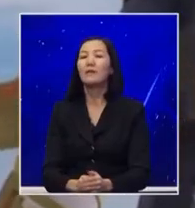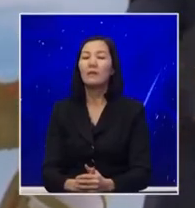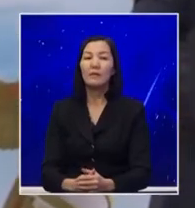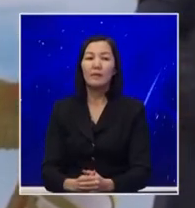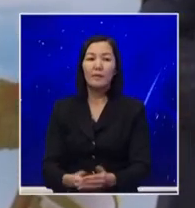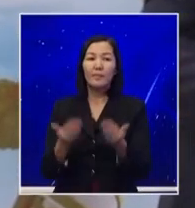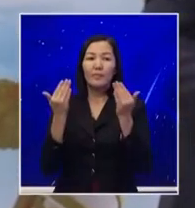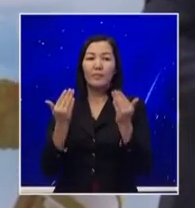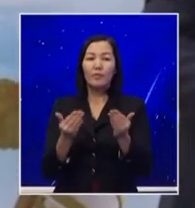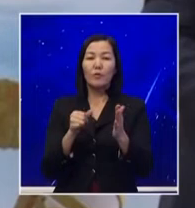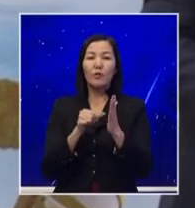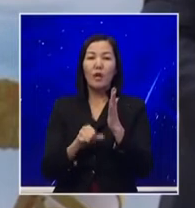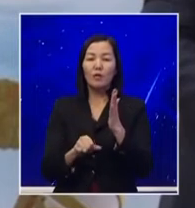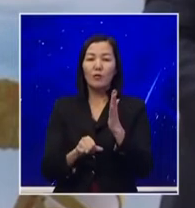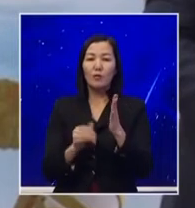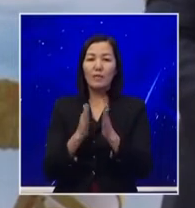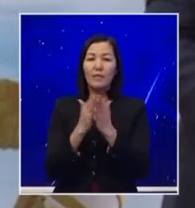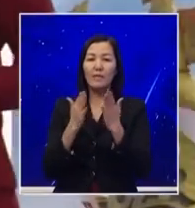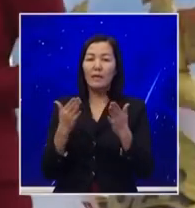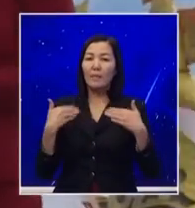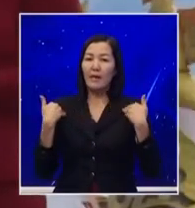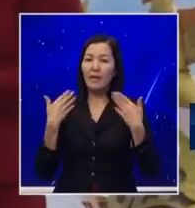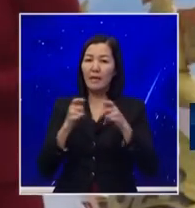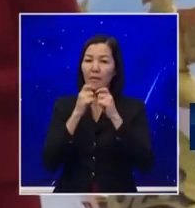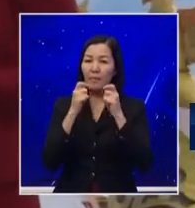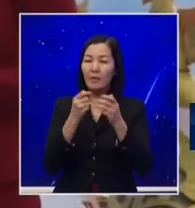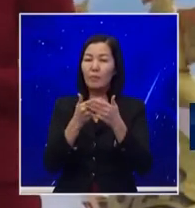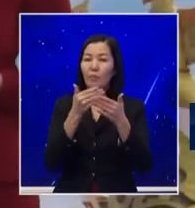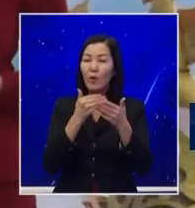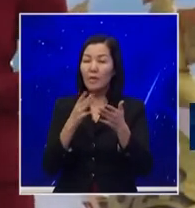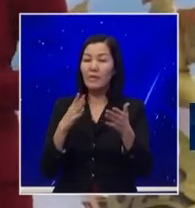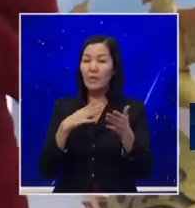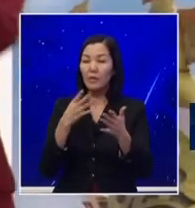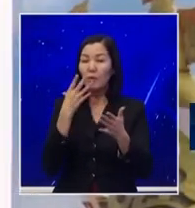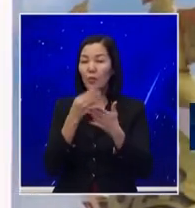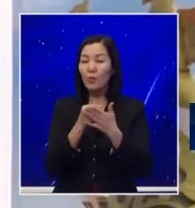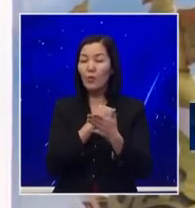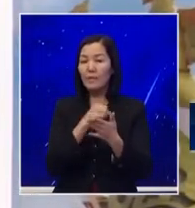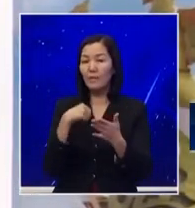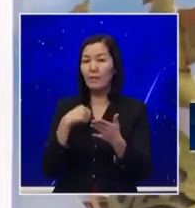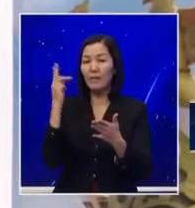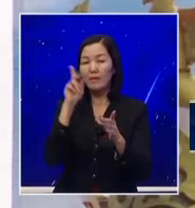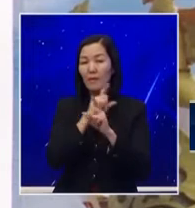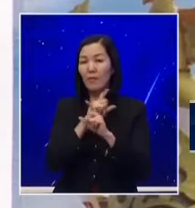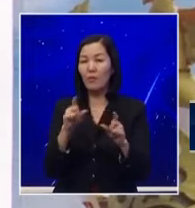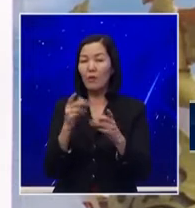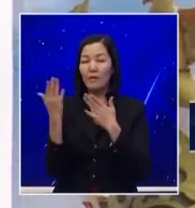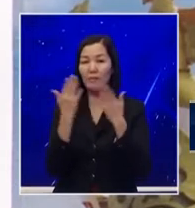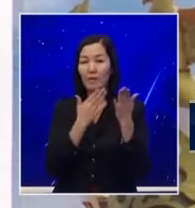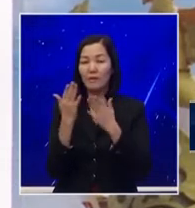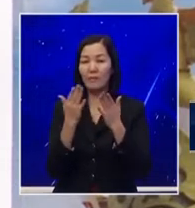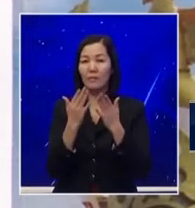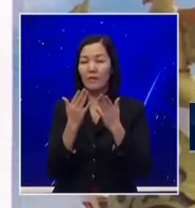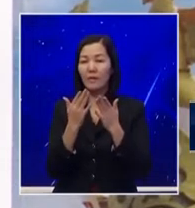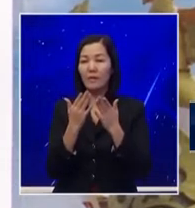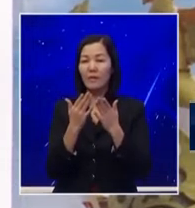Бүгін 600-ге жуық астам кітап тапсырып отырмын. Мен бұған дейін де өзімнің оқыған мектебімде, жедел мектебімде